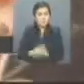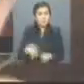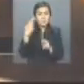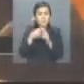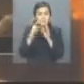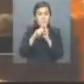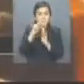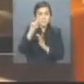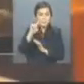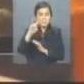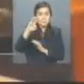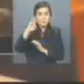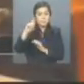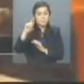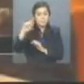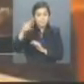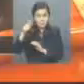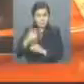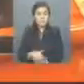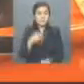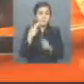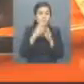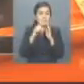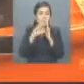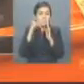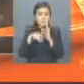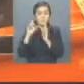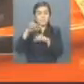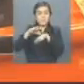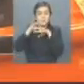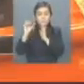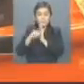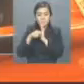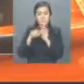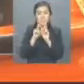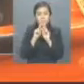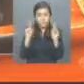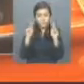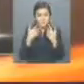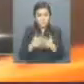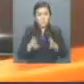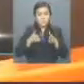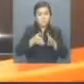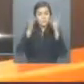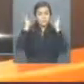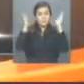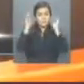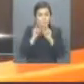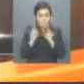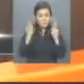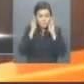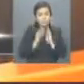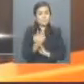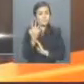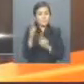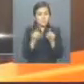ะและให้นายชวริตวิทยสุดเป็นเลขานุการคณะกรรมการพร้อมตั้งโฆษกประจำคณะกรรมการ4คนค่ะประ